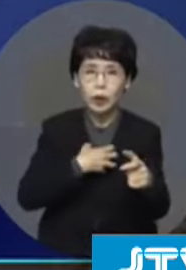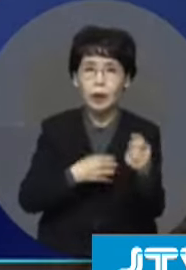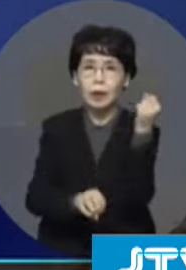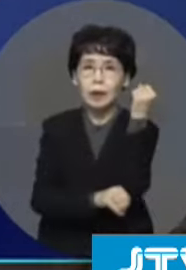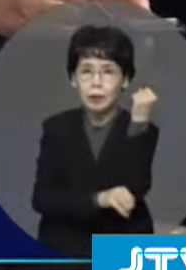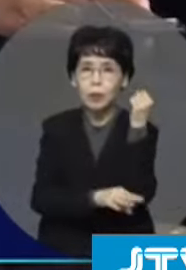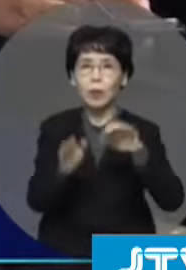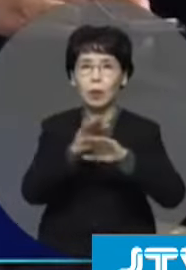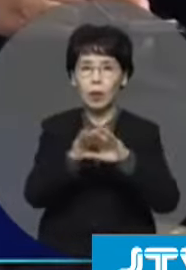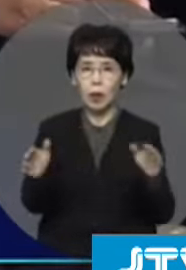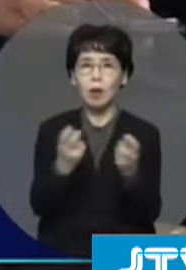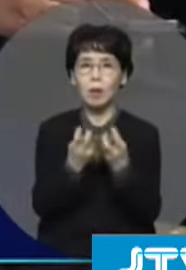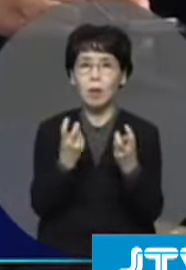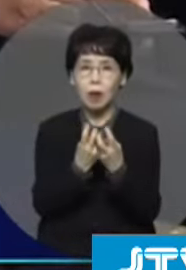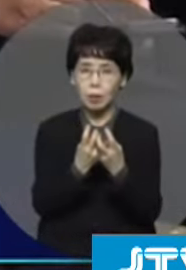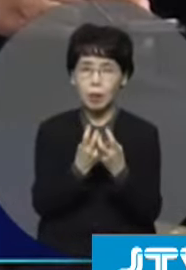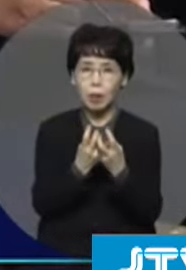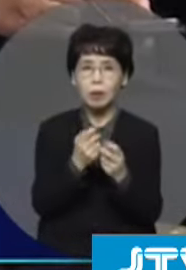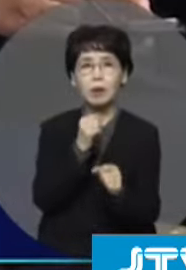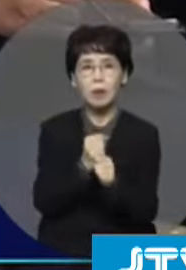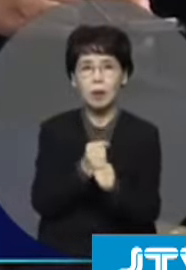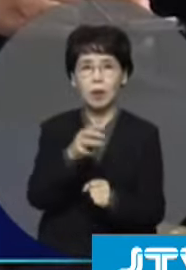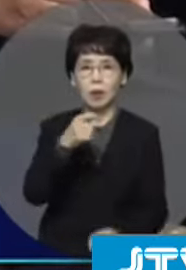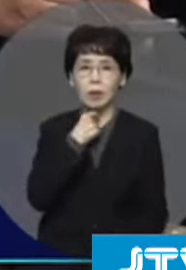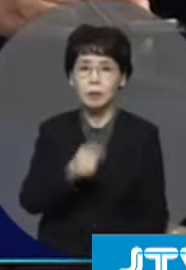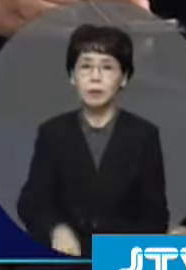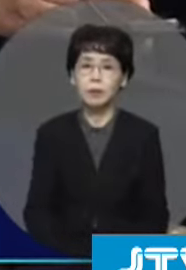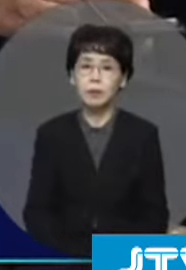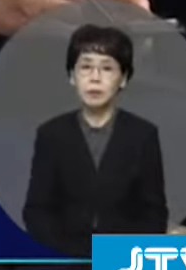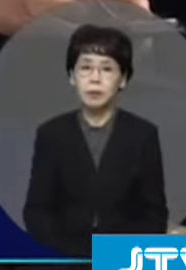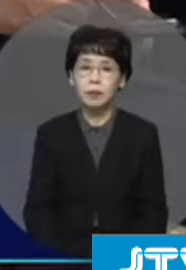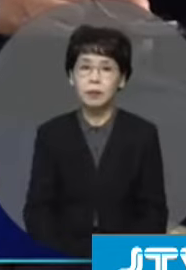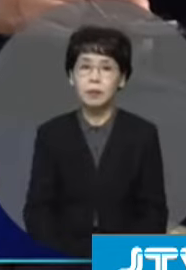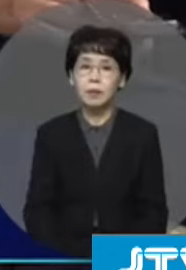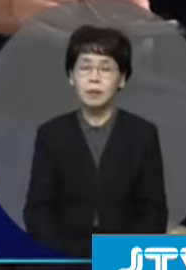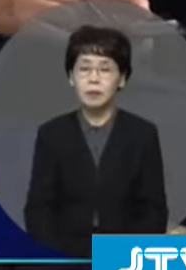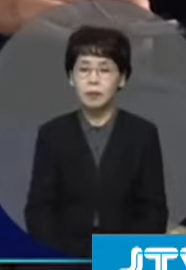근본적인 해결책을 찾아 나가겠습니다.